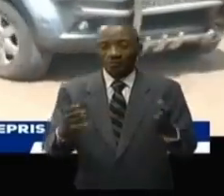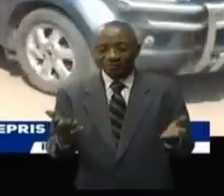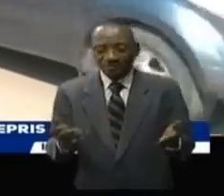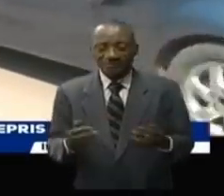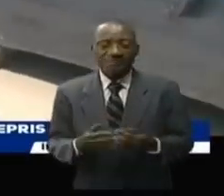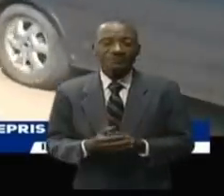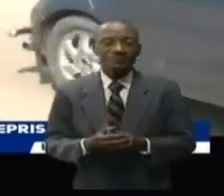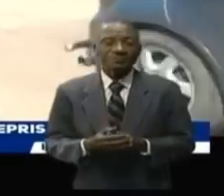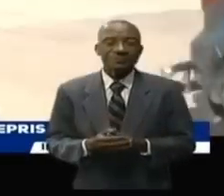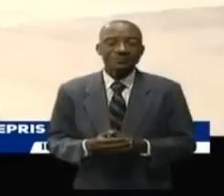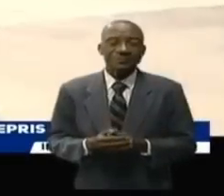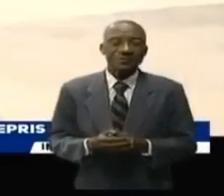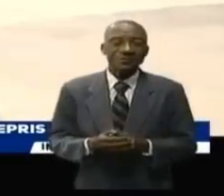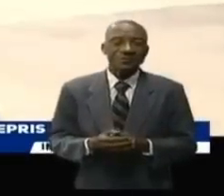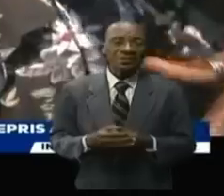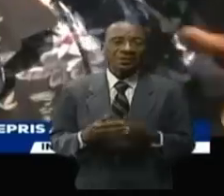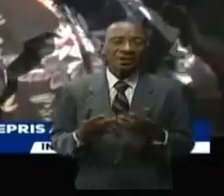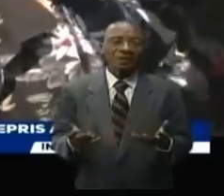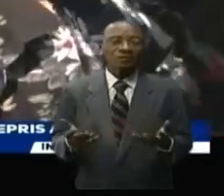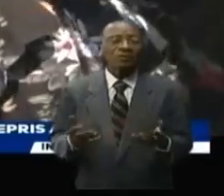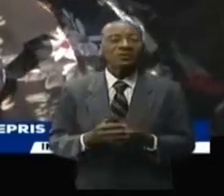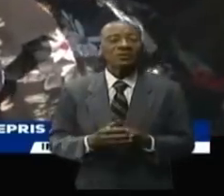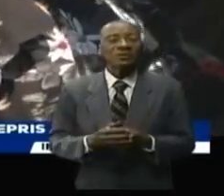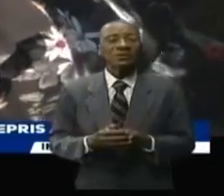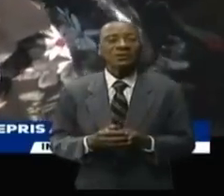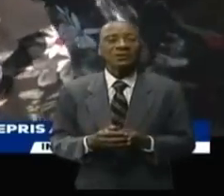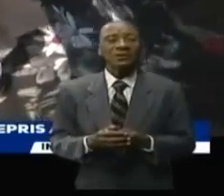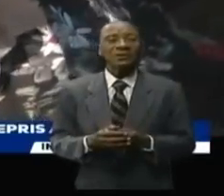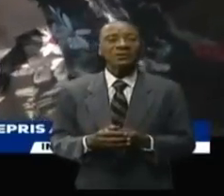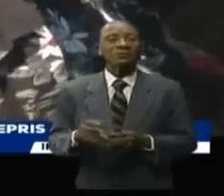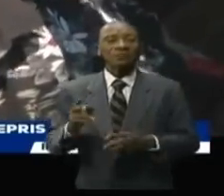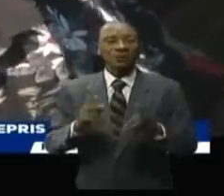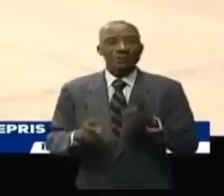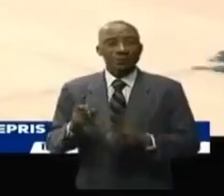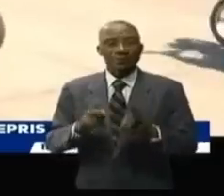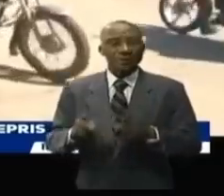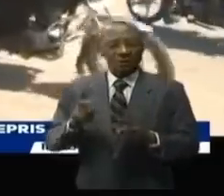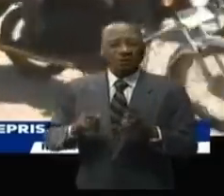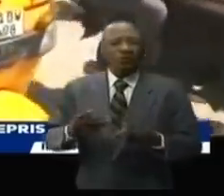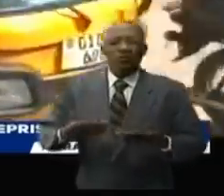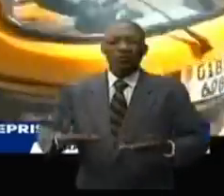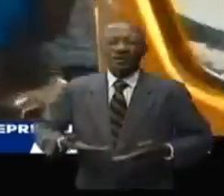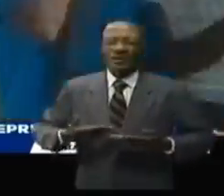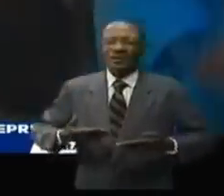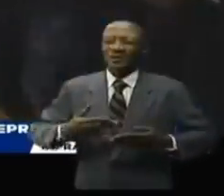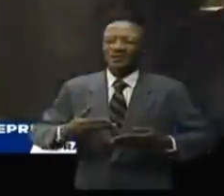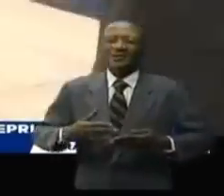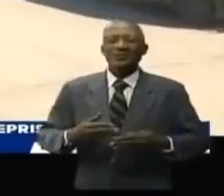enduré l'impraticabilité de ces tronçons, la population a exprimé sa satisfaction pour le retour à la